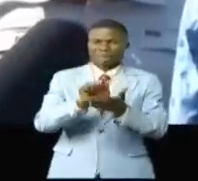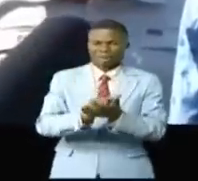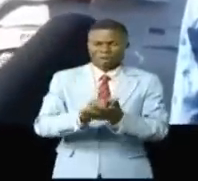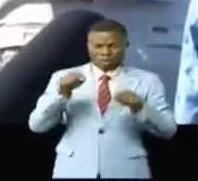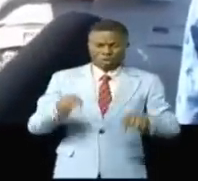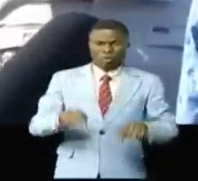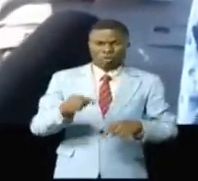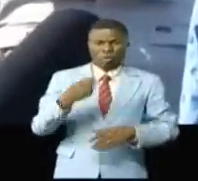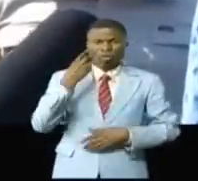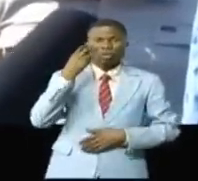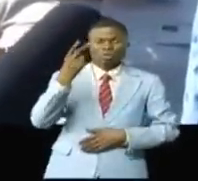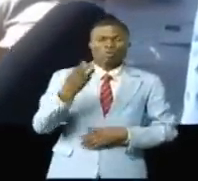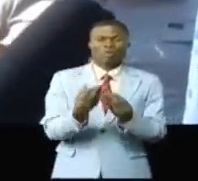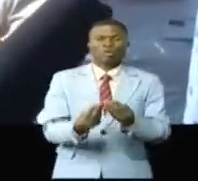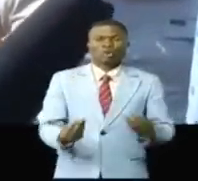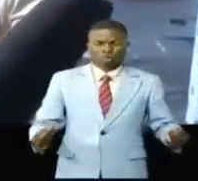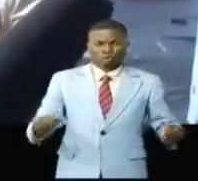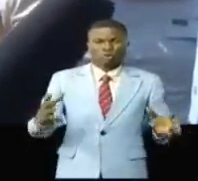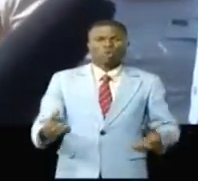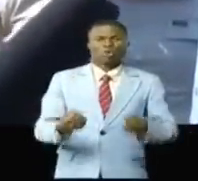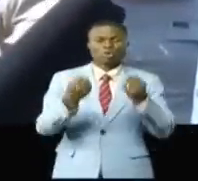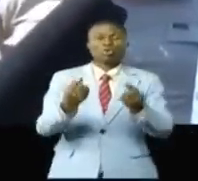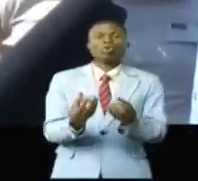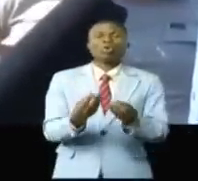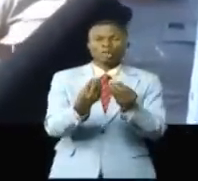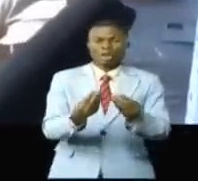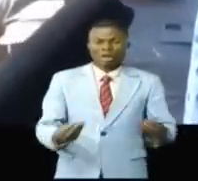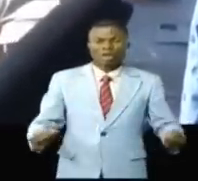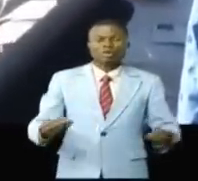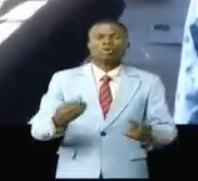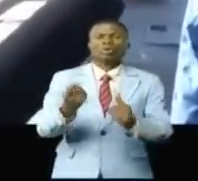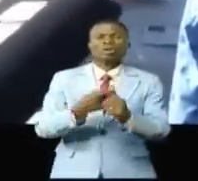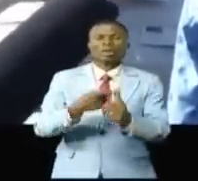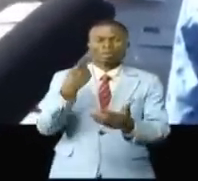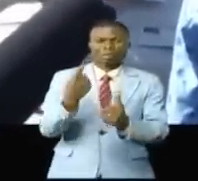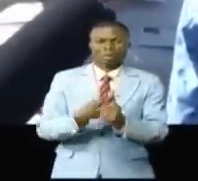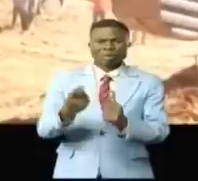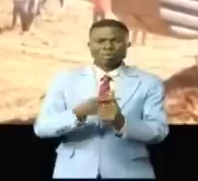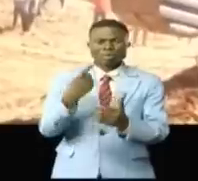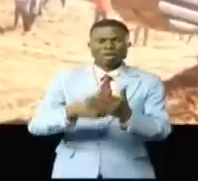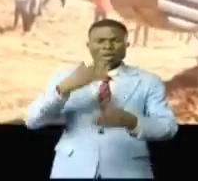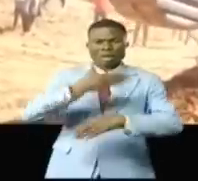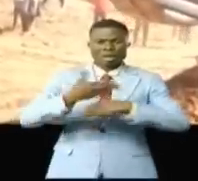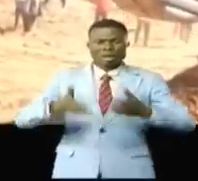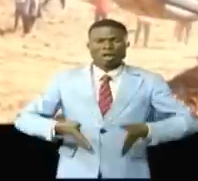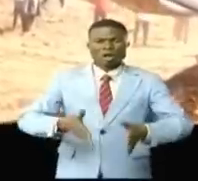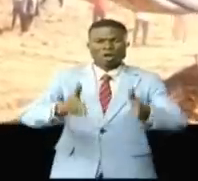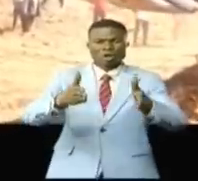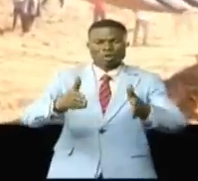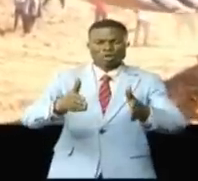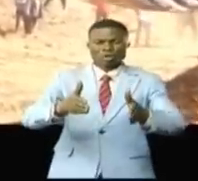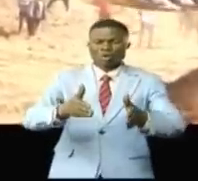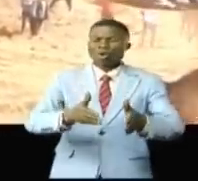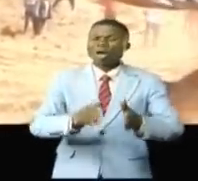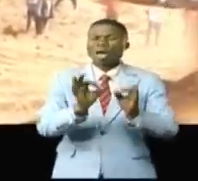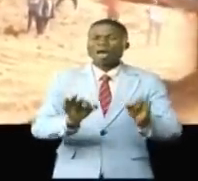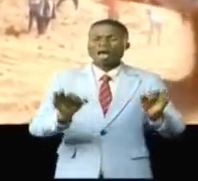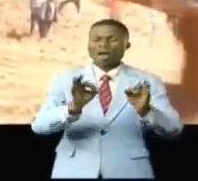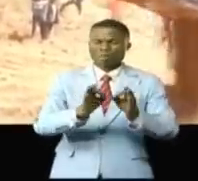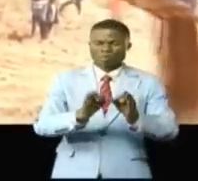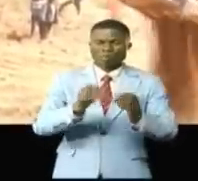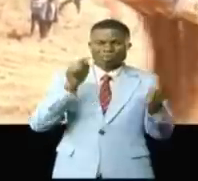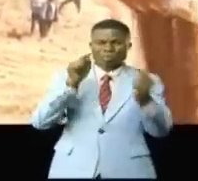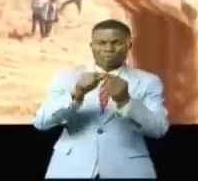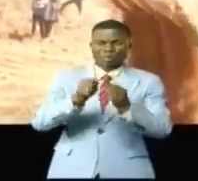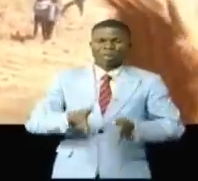avons trouvé une solution. La solution consistait premièrement à construire une route de contournement. L'option, c'est d'avoir